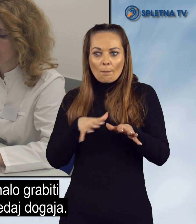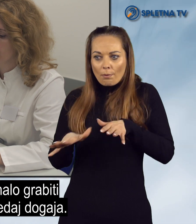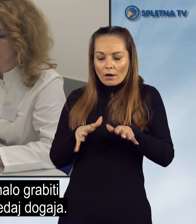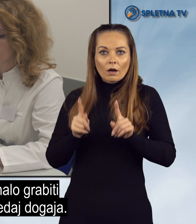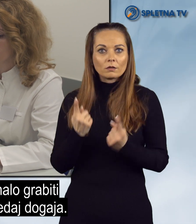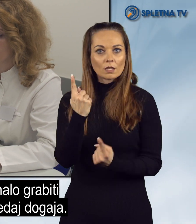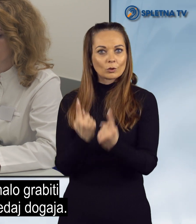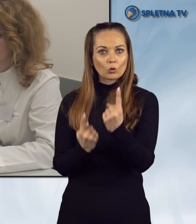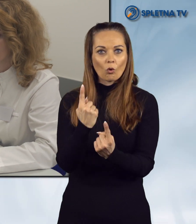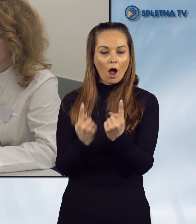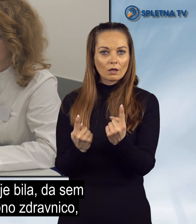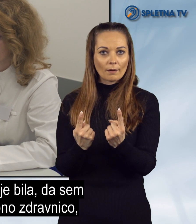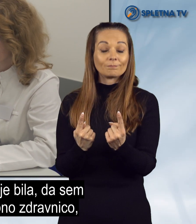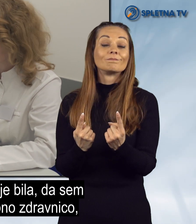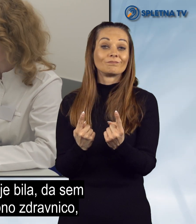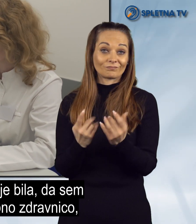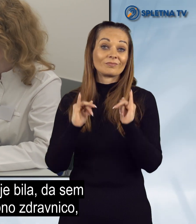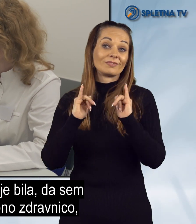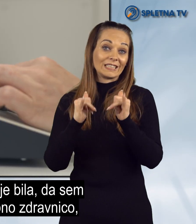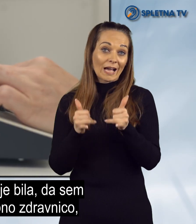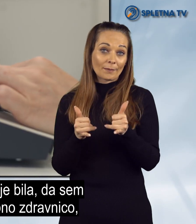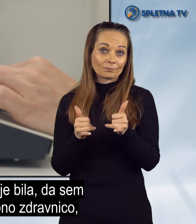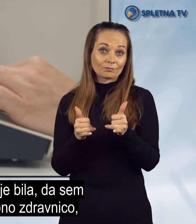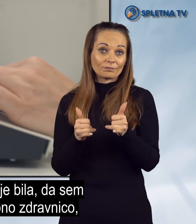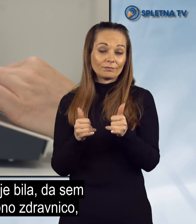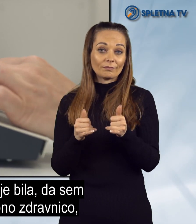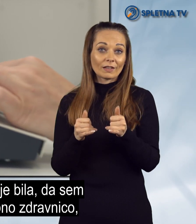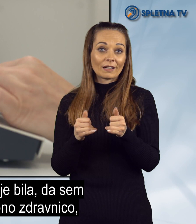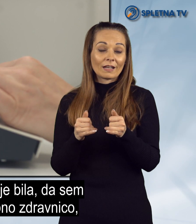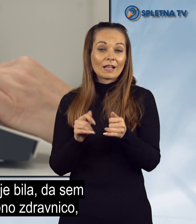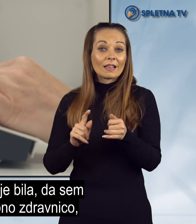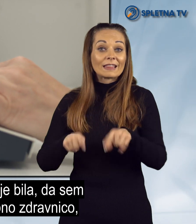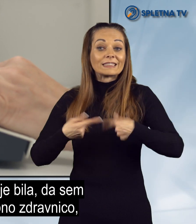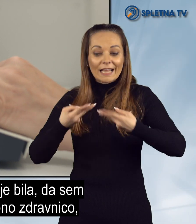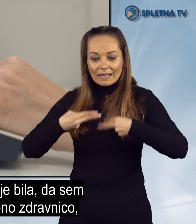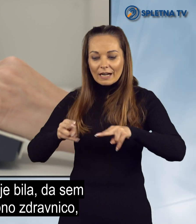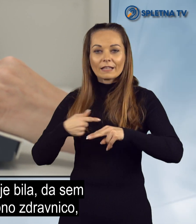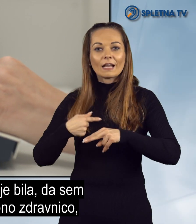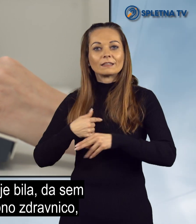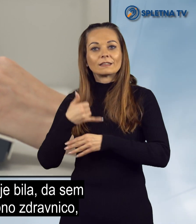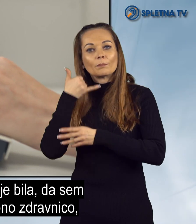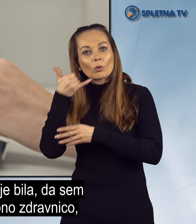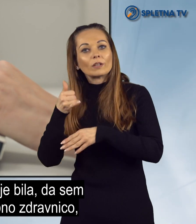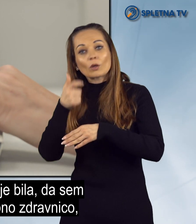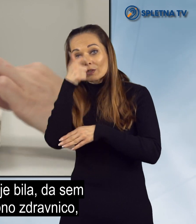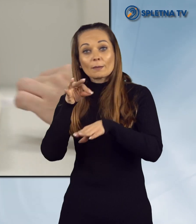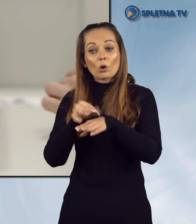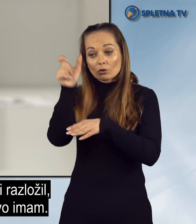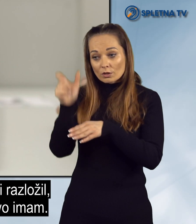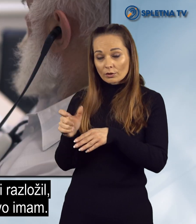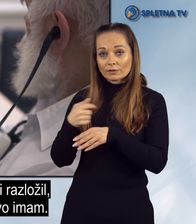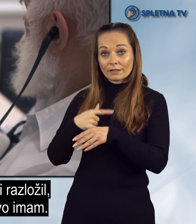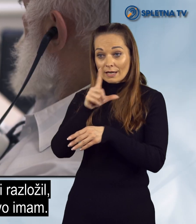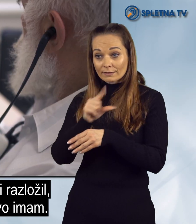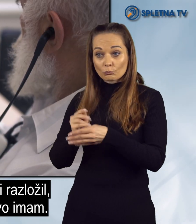kaj se zdaj to dogaja. Tako da v bistvu naslednja reakcija je bila, da sem kontaktiral osebno zdravnico, šel